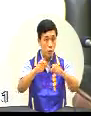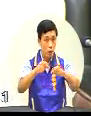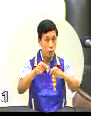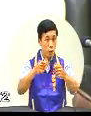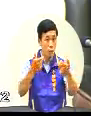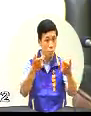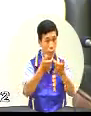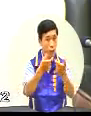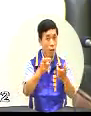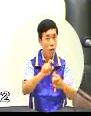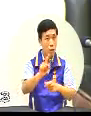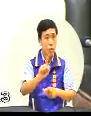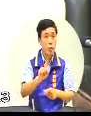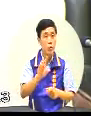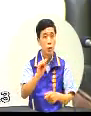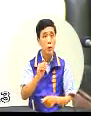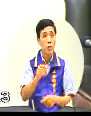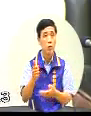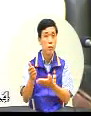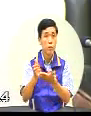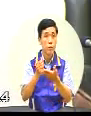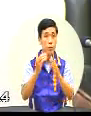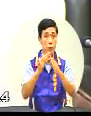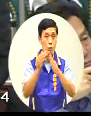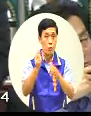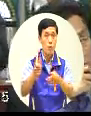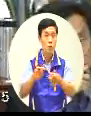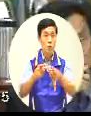局长， 请局长回答。